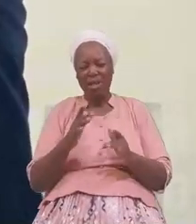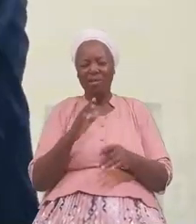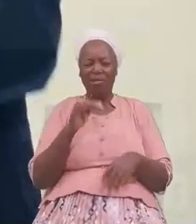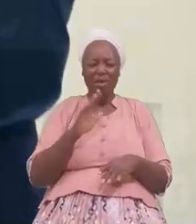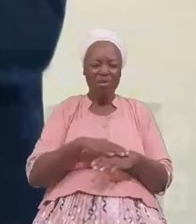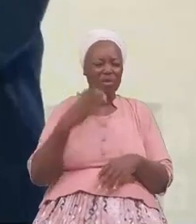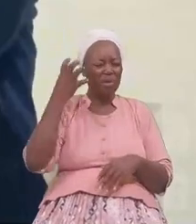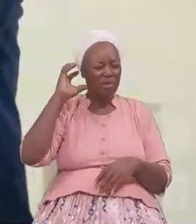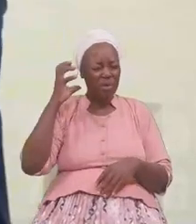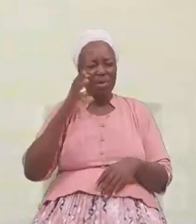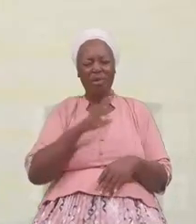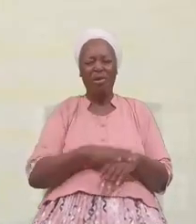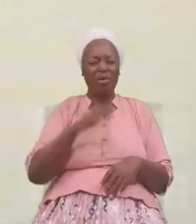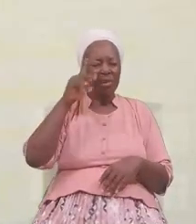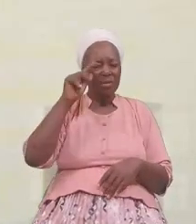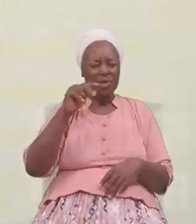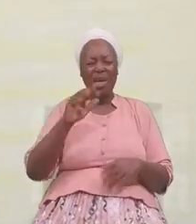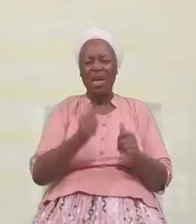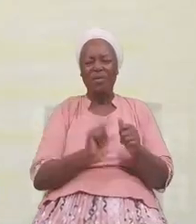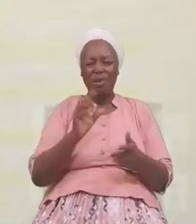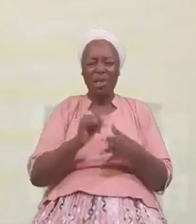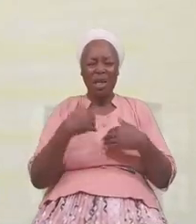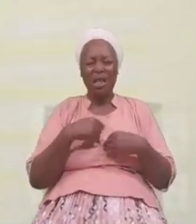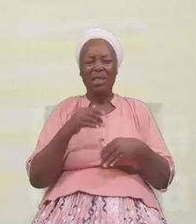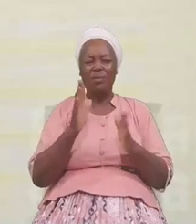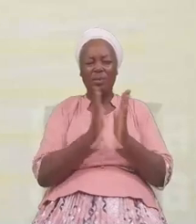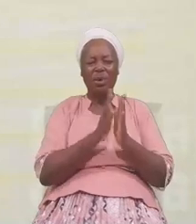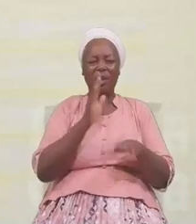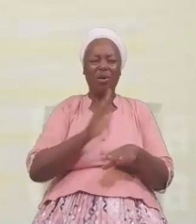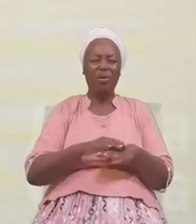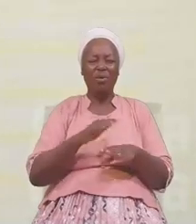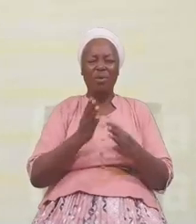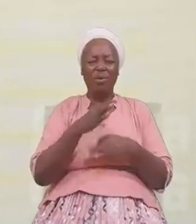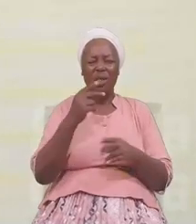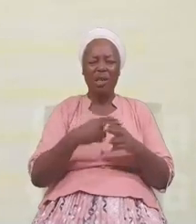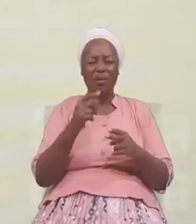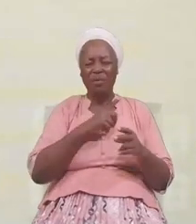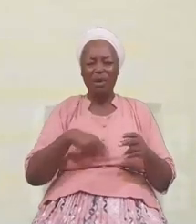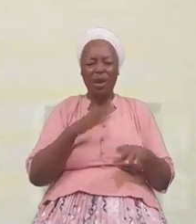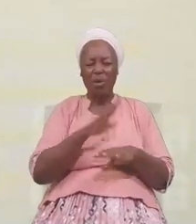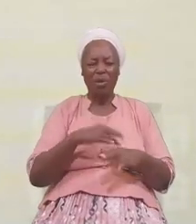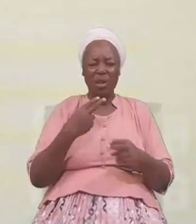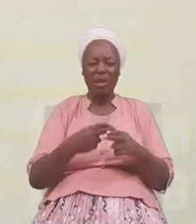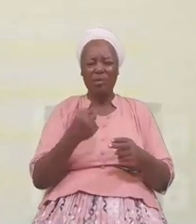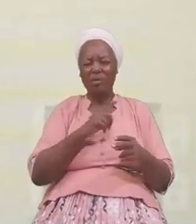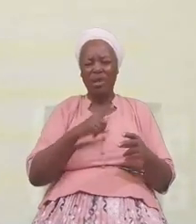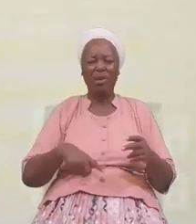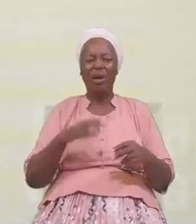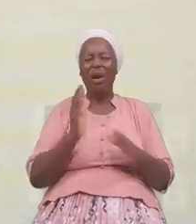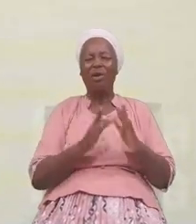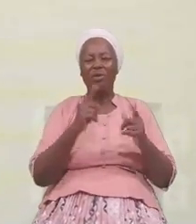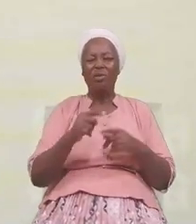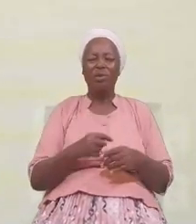télévision, quiconque a invoqué le nom du Seigneur, selon ta promesse infaillible,